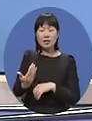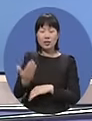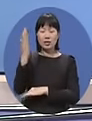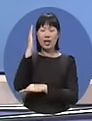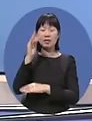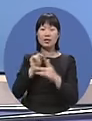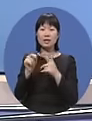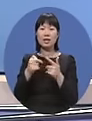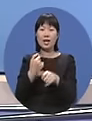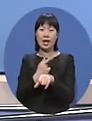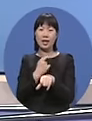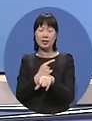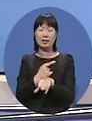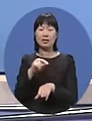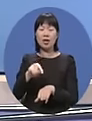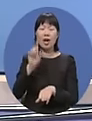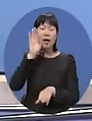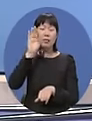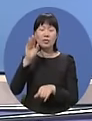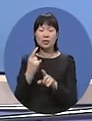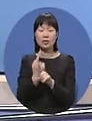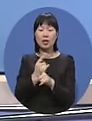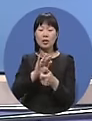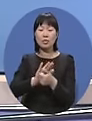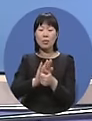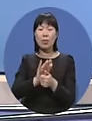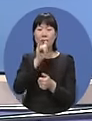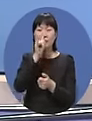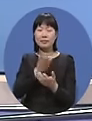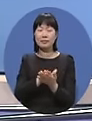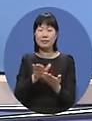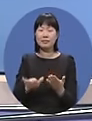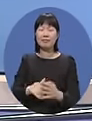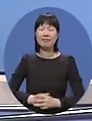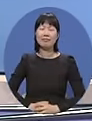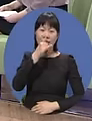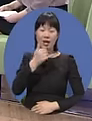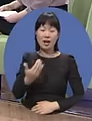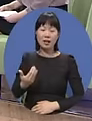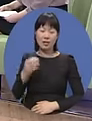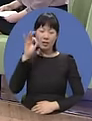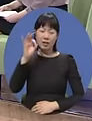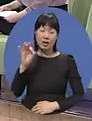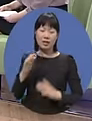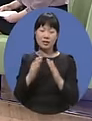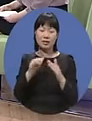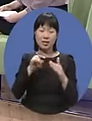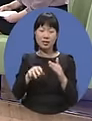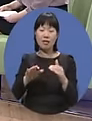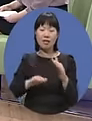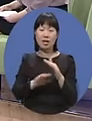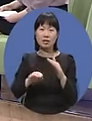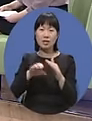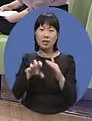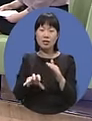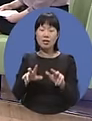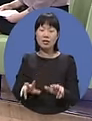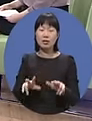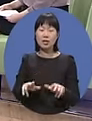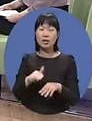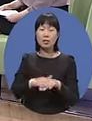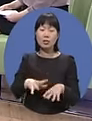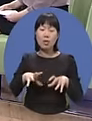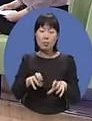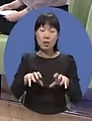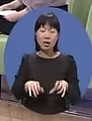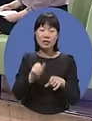사연을 좀 이해를 하는 게 앞으로의 치료에 도움이 많이 된답니다. 네, 아, 그렇군요. 보니까 좀 집에서 가정에서는 이렇게 손으로